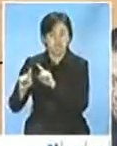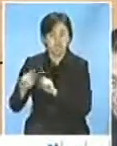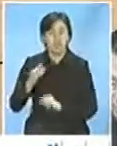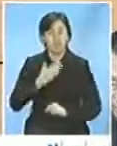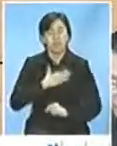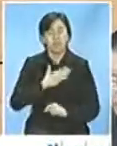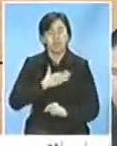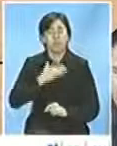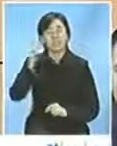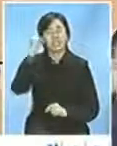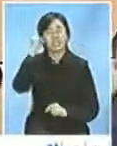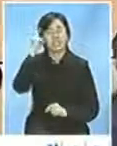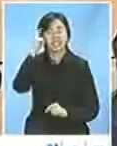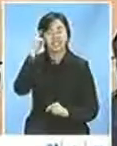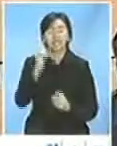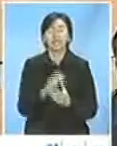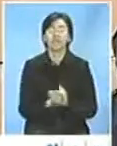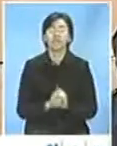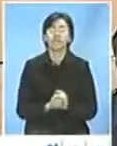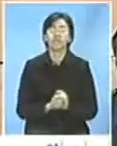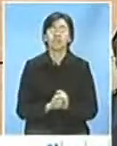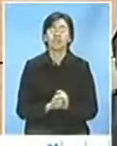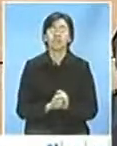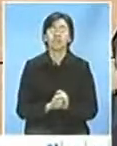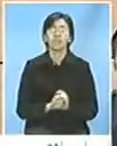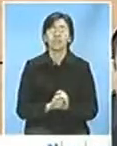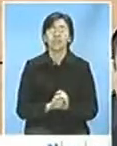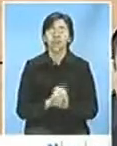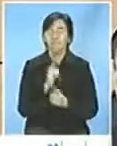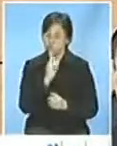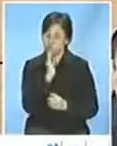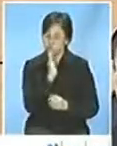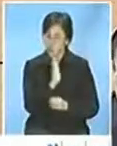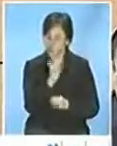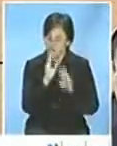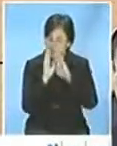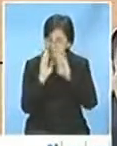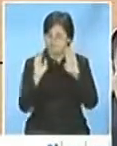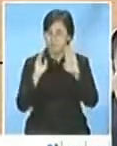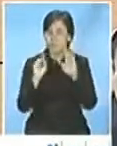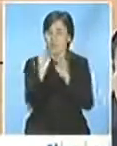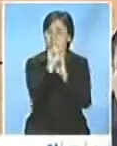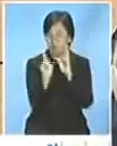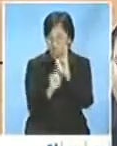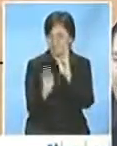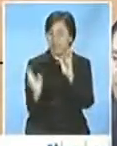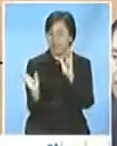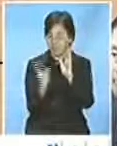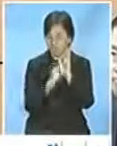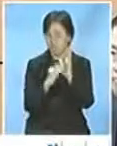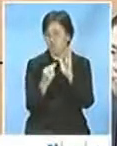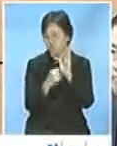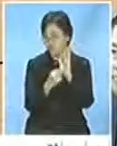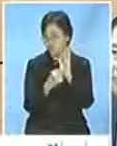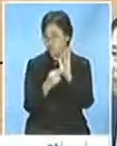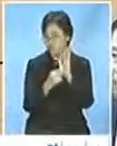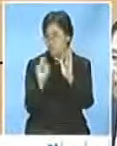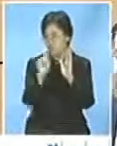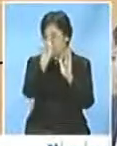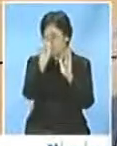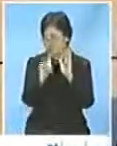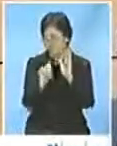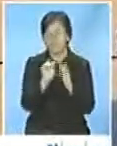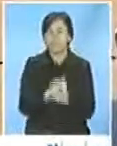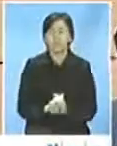ที่มีการปิดบังซ่อนเร้นไว้ในกฎหมายฉบับนี้และ